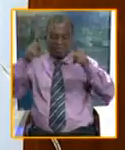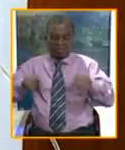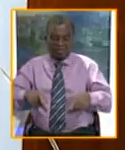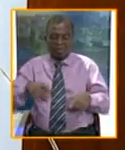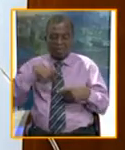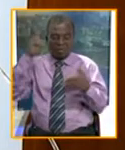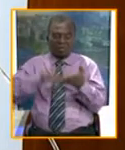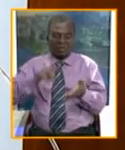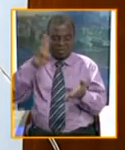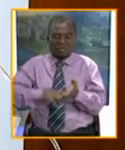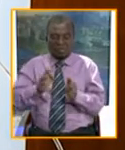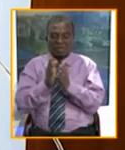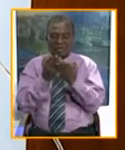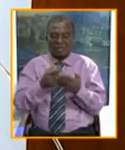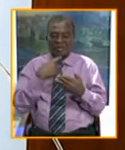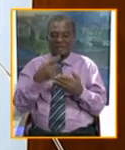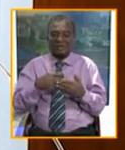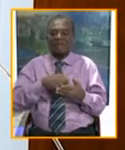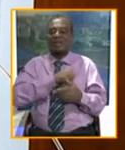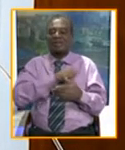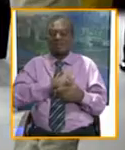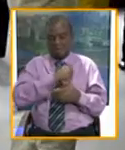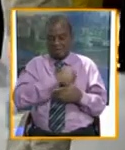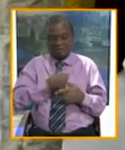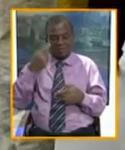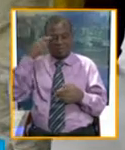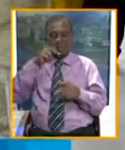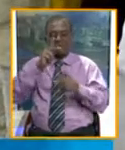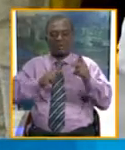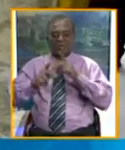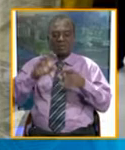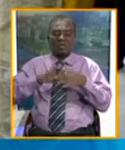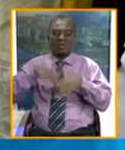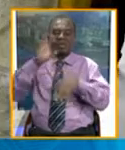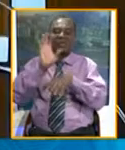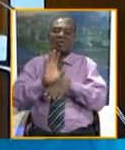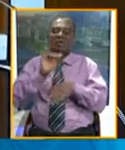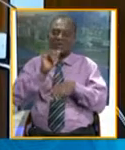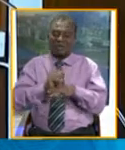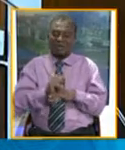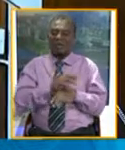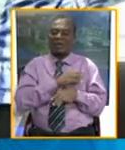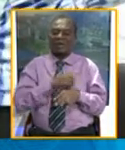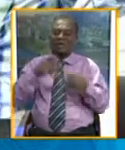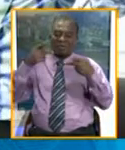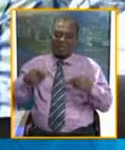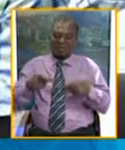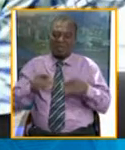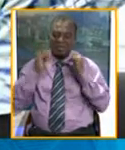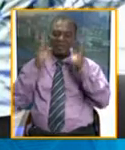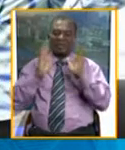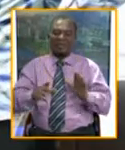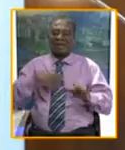ont exprimé leur compassion à l'endroit du peuple de Côte d'Ivoire. Également présents, des Ivoiriens résidents au Ghana ainsi que